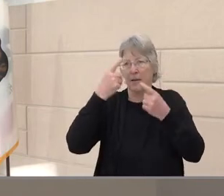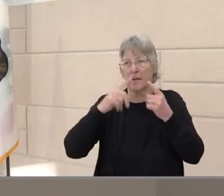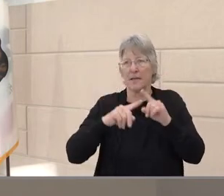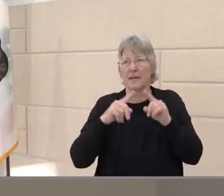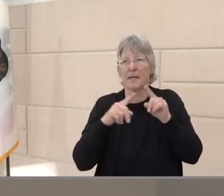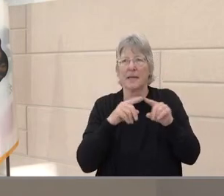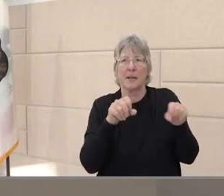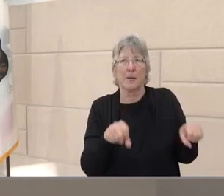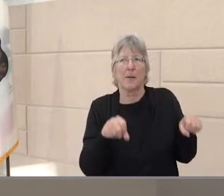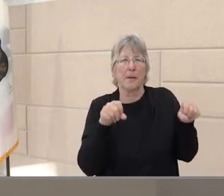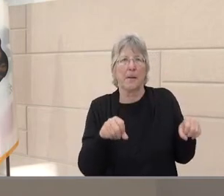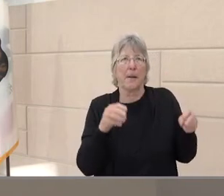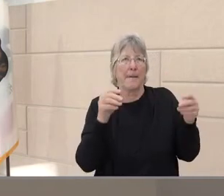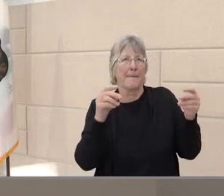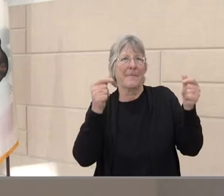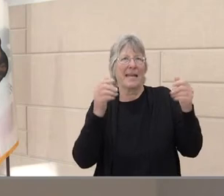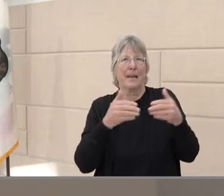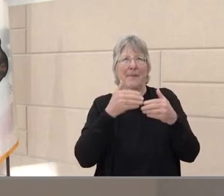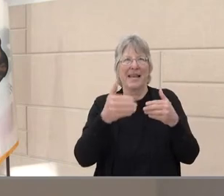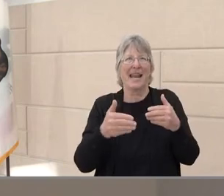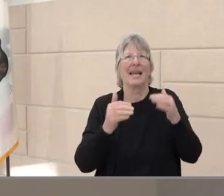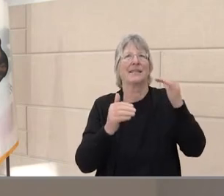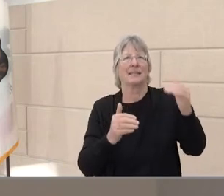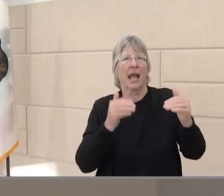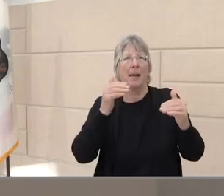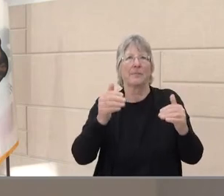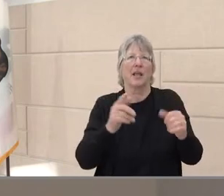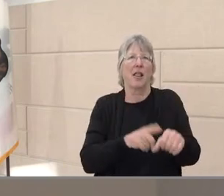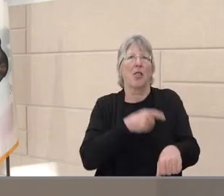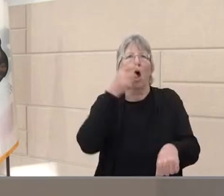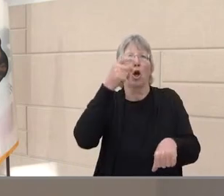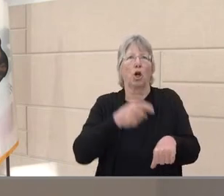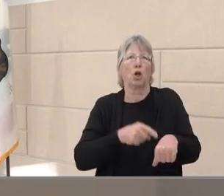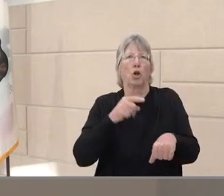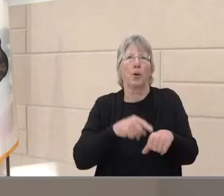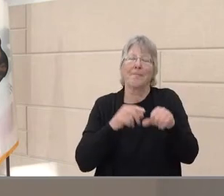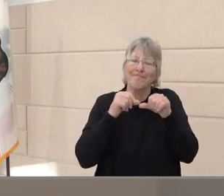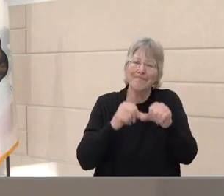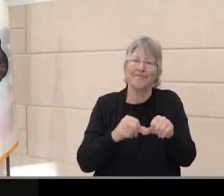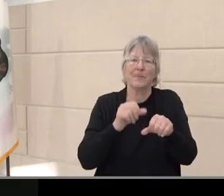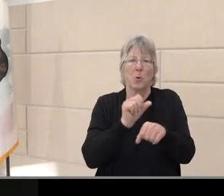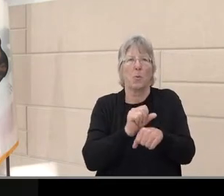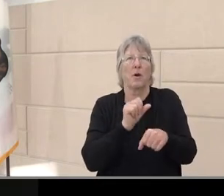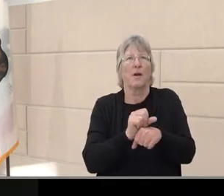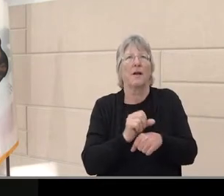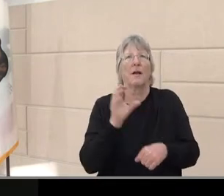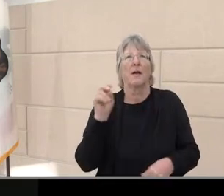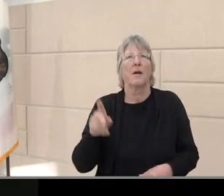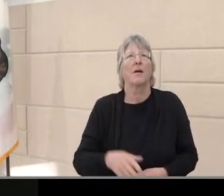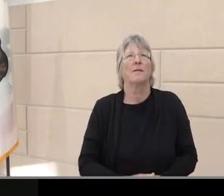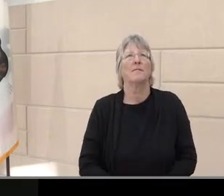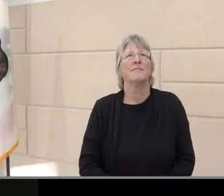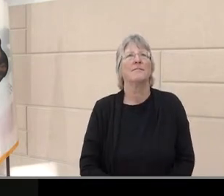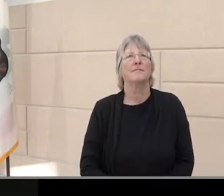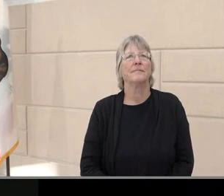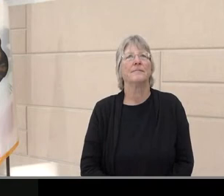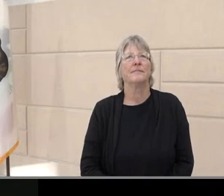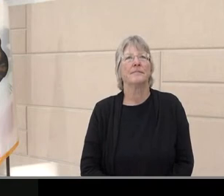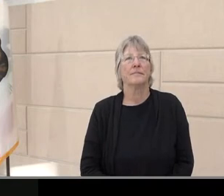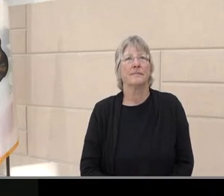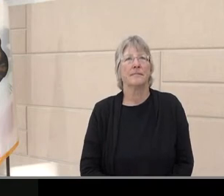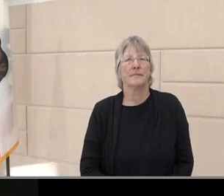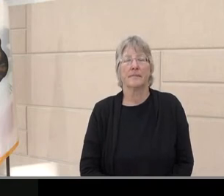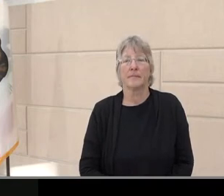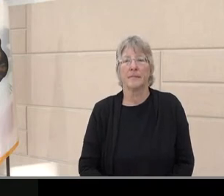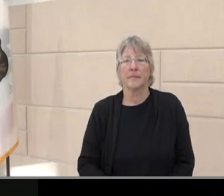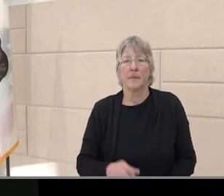សាសន៍នឹងជាវិធីណាដើម្បីដោះស្រាយជាដើម្បីដោះស្រាយកិច្ចការជាបន្តបន្ទាប់នឹងទៅវែងឆ្ងាយ